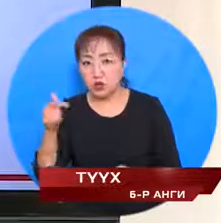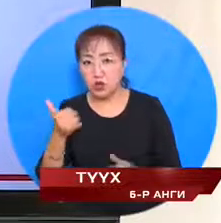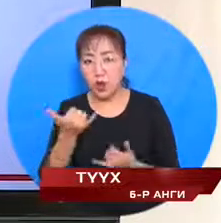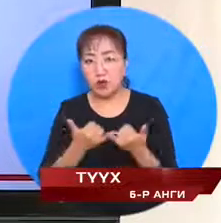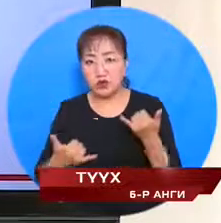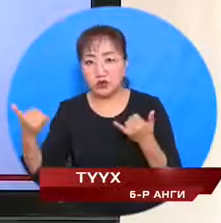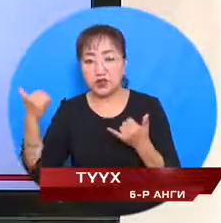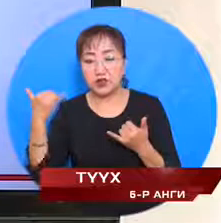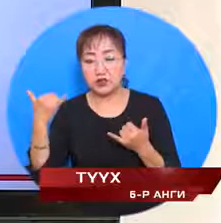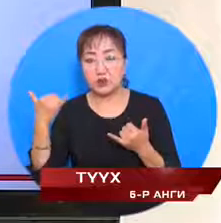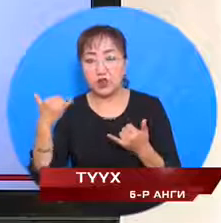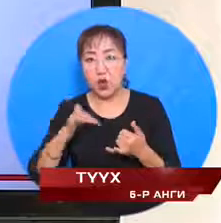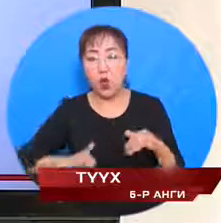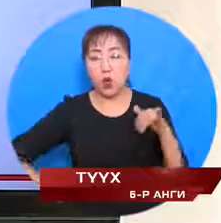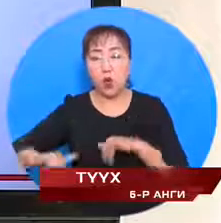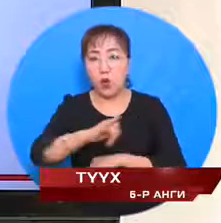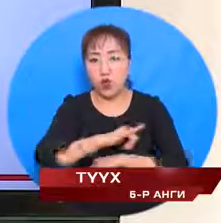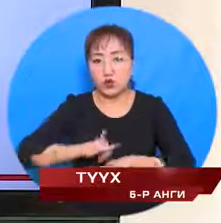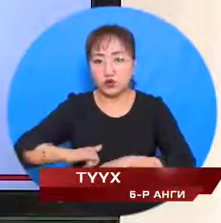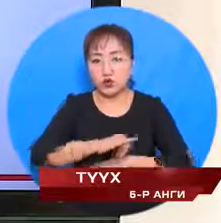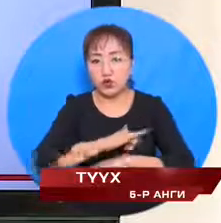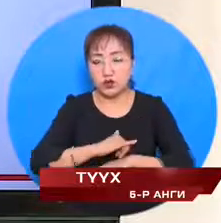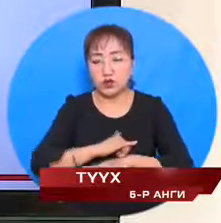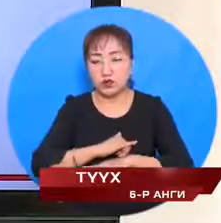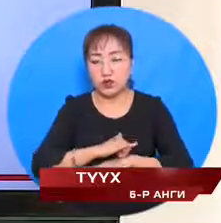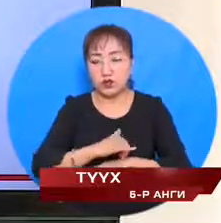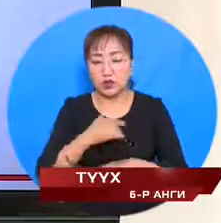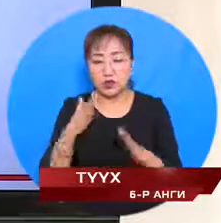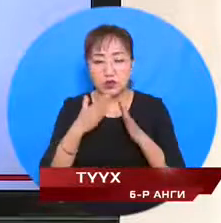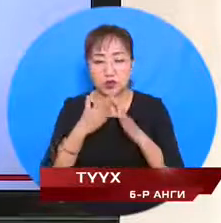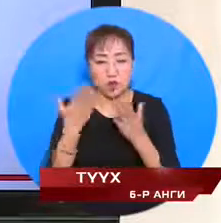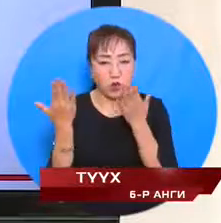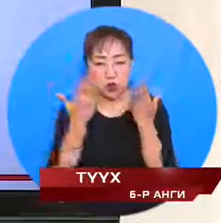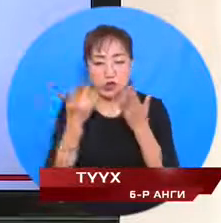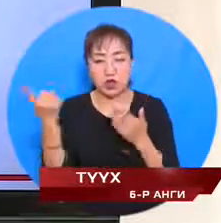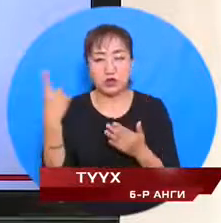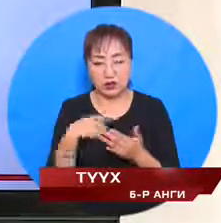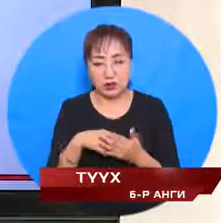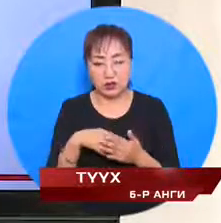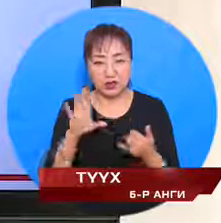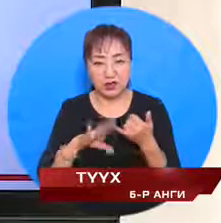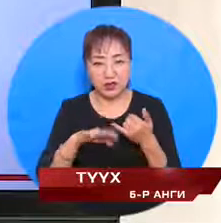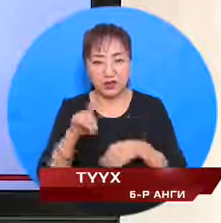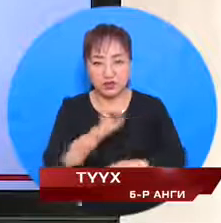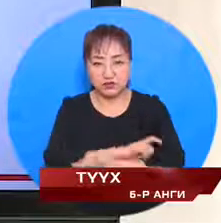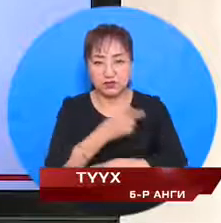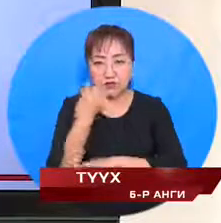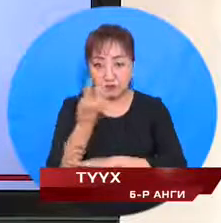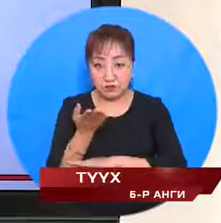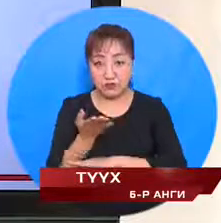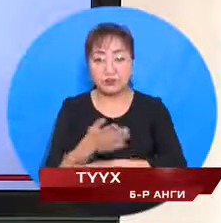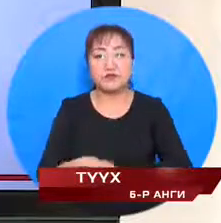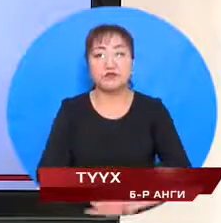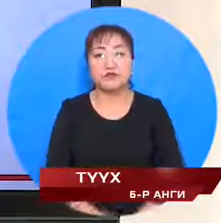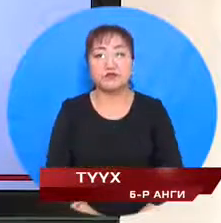байгаа. Монгол нутагт орсон тогтмчсан дараагийн төрт улсуудыг бид нар дараагийн хичээл дээр баттгаж үзэх ёстой байгаа. Тийм учраас хүүхдүүд